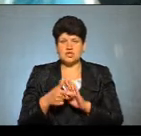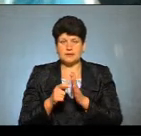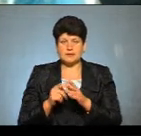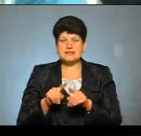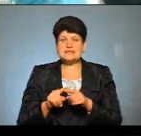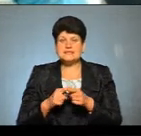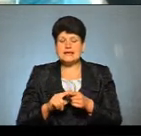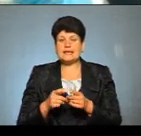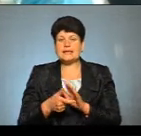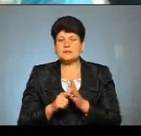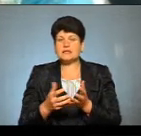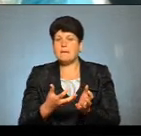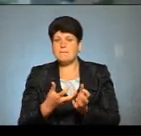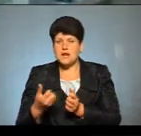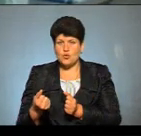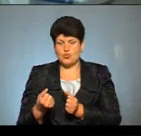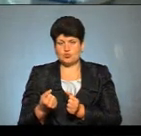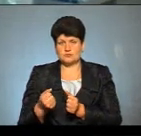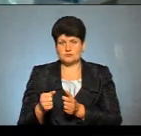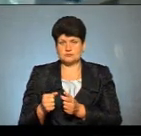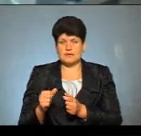кімната прийому і первинної підготовки матеріалу.